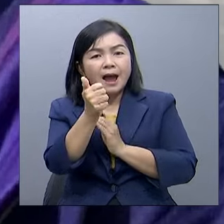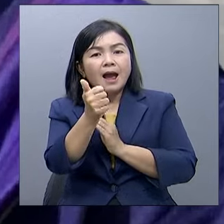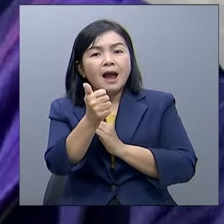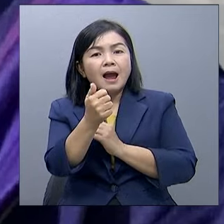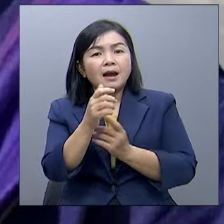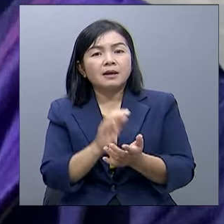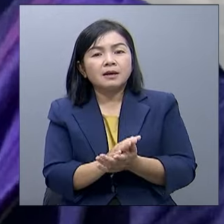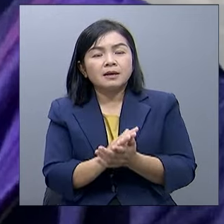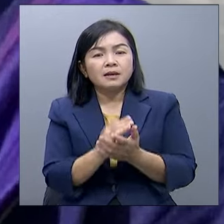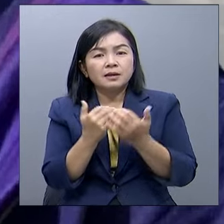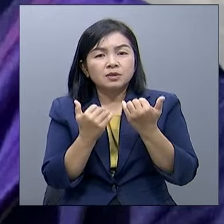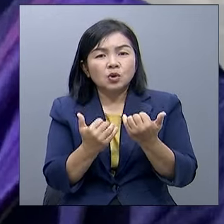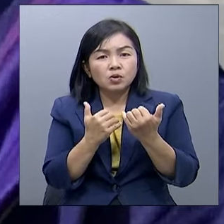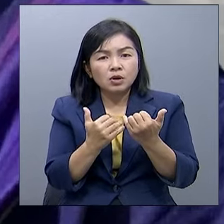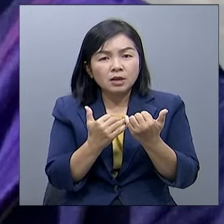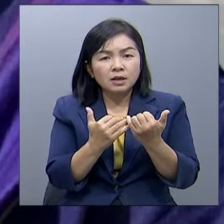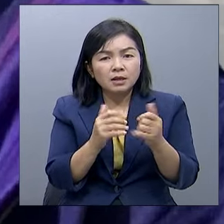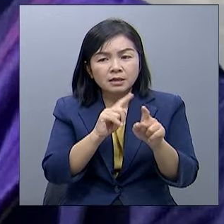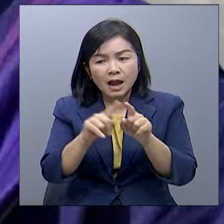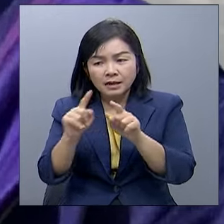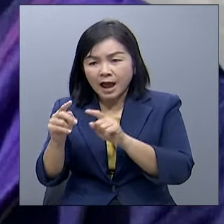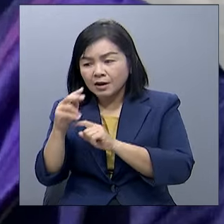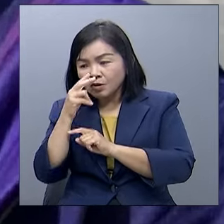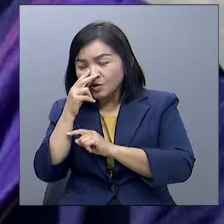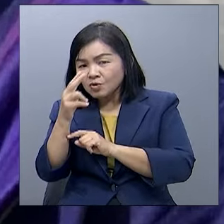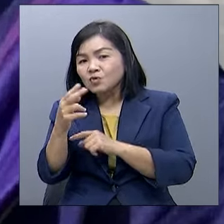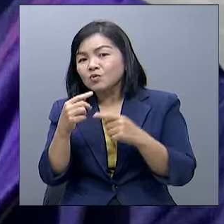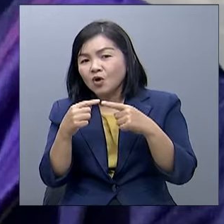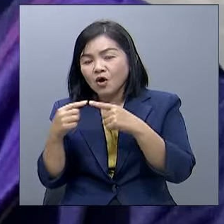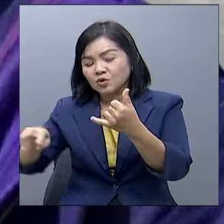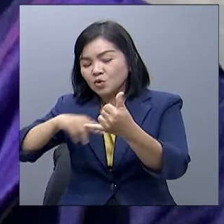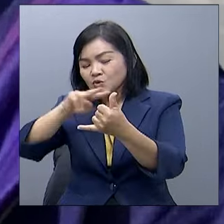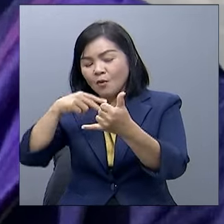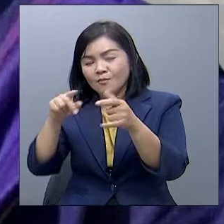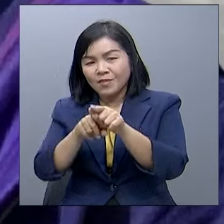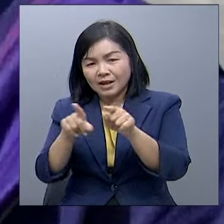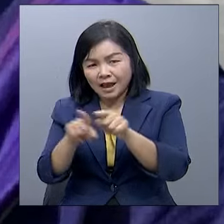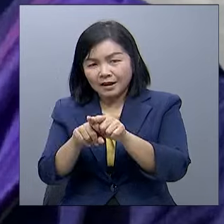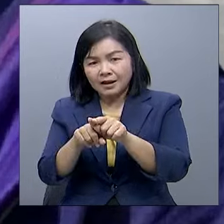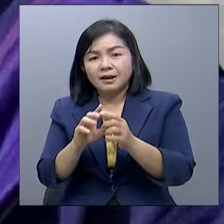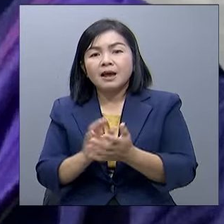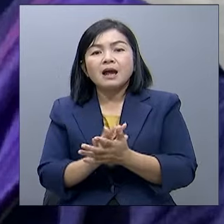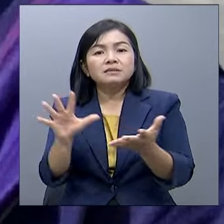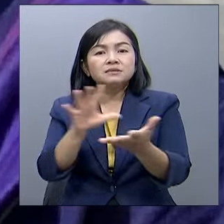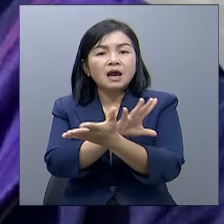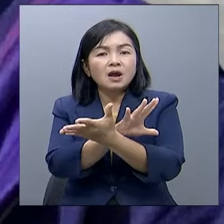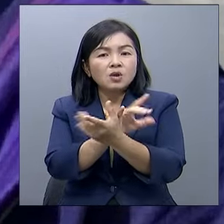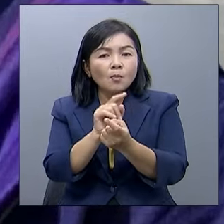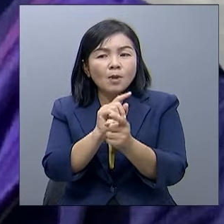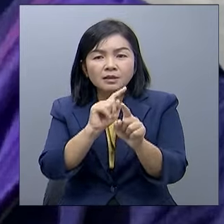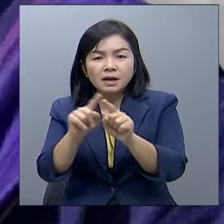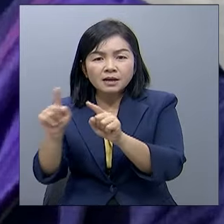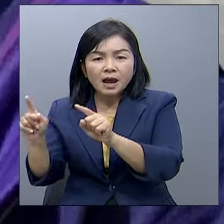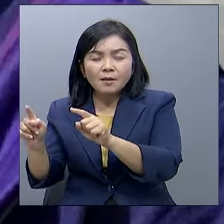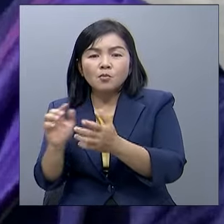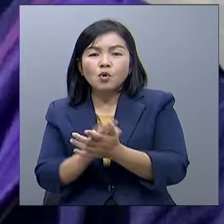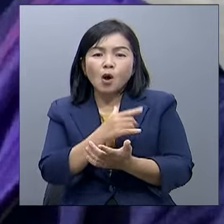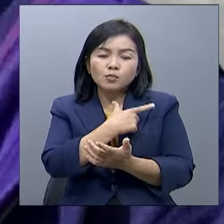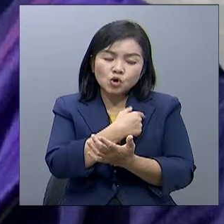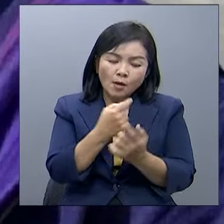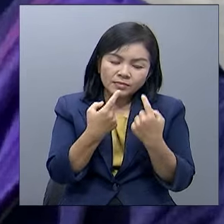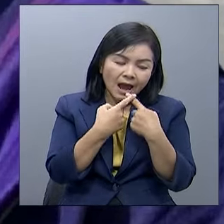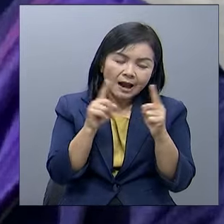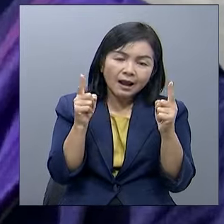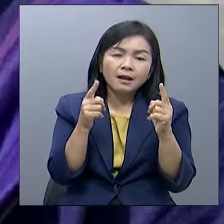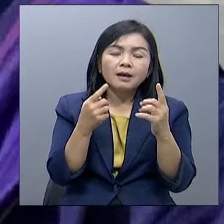วพระฝั่งคุณโดนบ้างก็อย่าบ่นแล้วกันคือผมก็เข้าใจอ่ะสังคมมันมีอนุรักษ์นิยมเสรีนิยมอ่ะน ะ